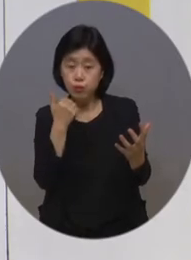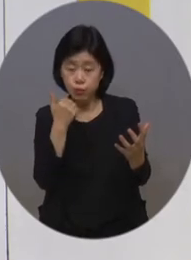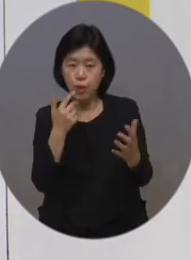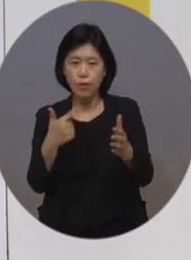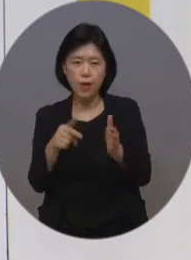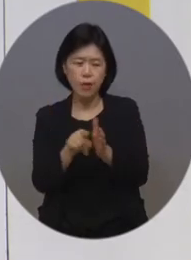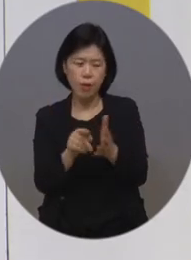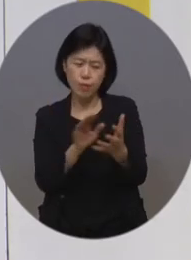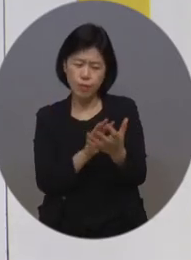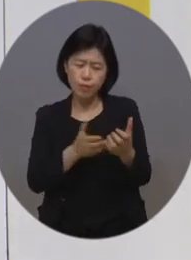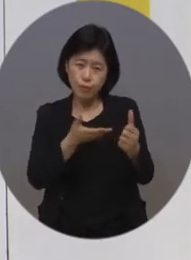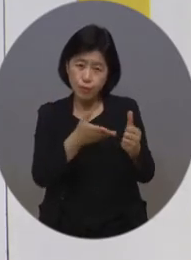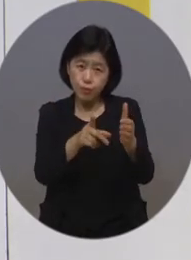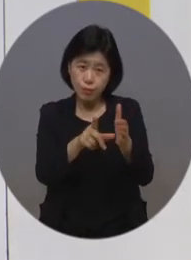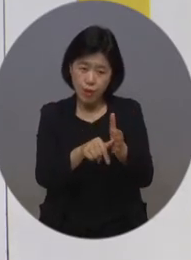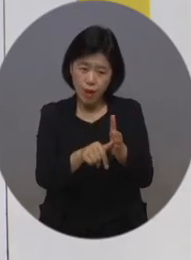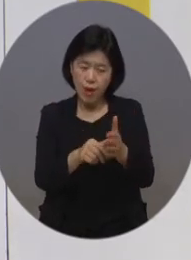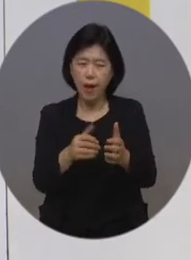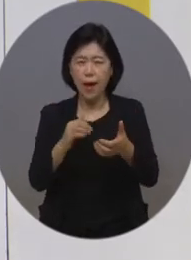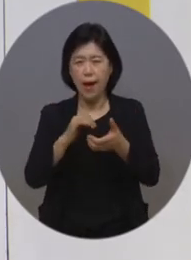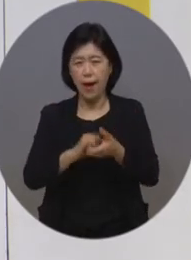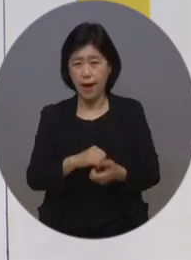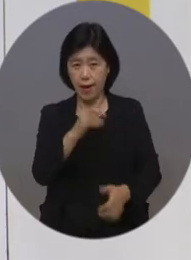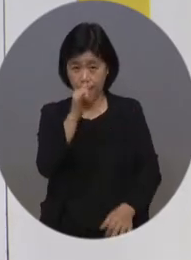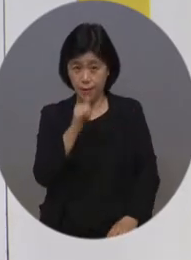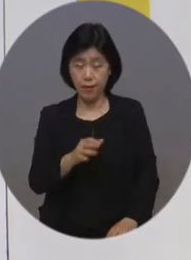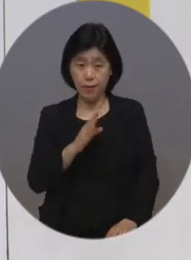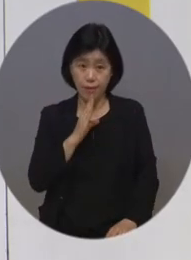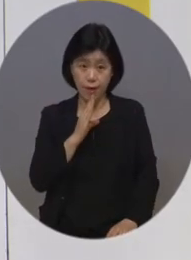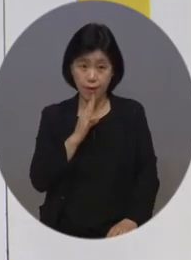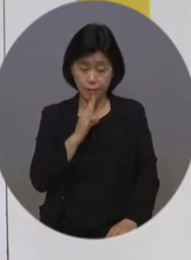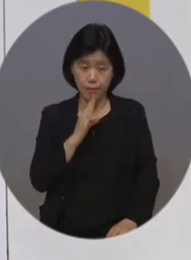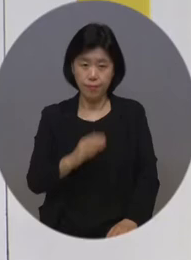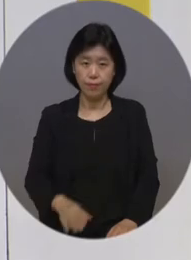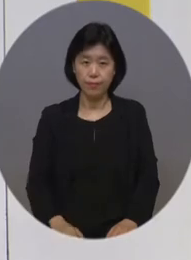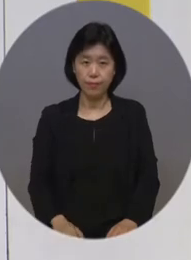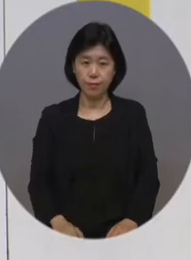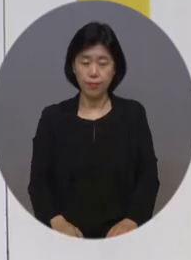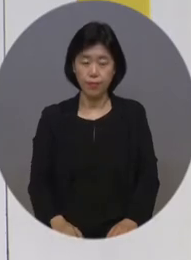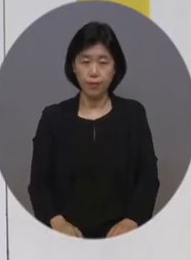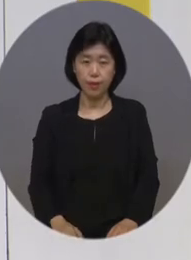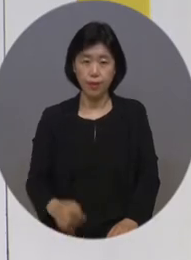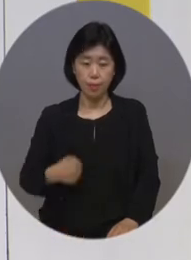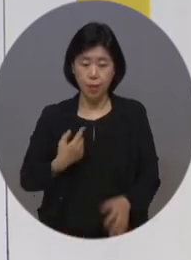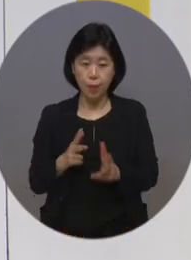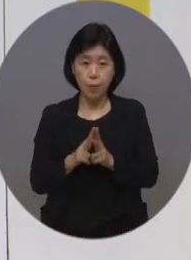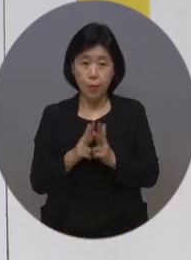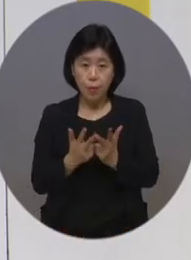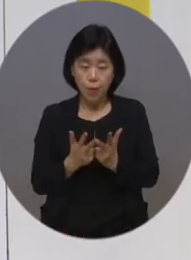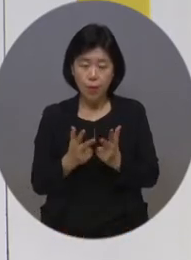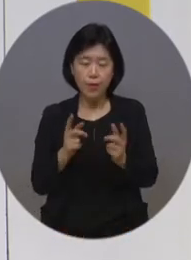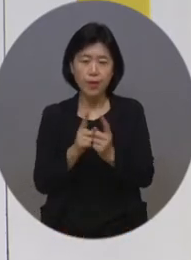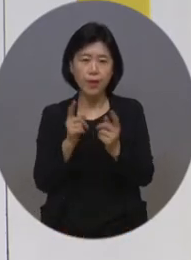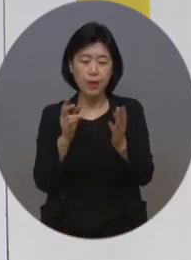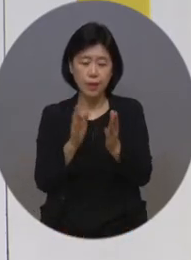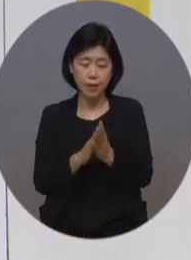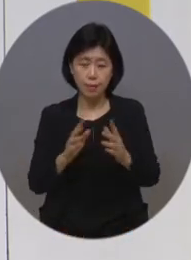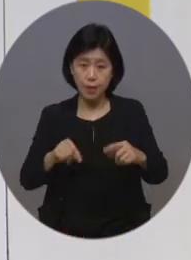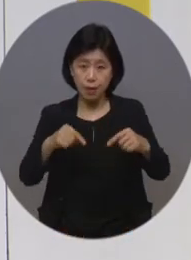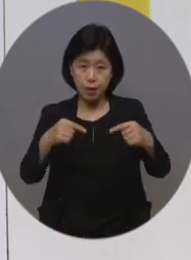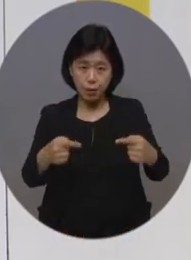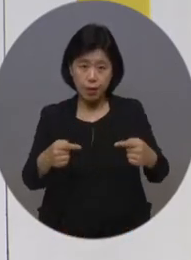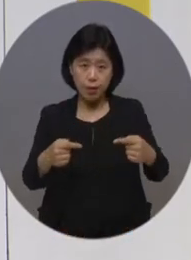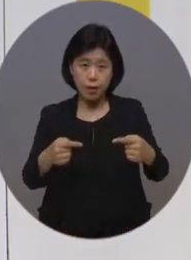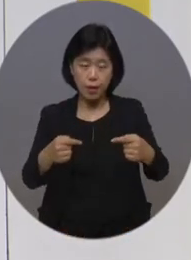있잖아요 그렇죠 당사자 직접 참여하고 의사결정 아니라 이게 훨씬 더